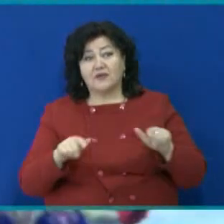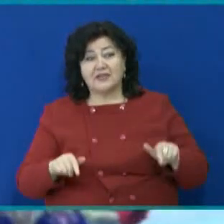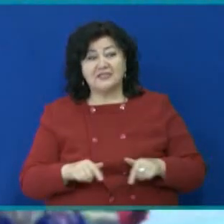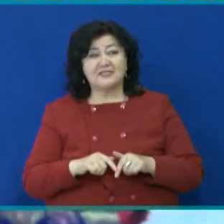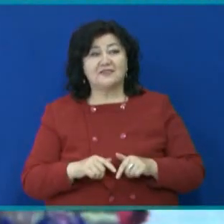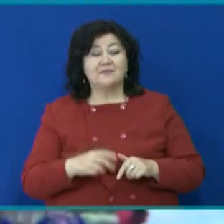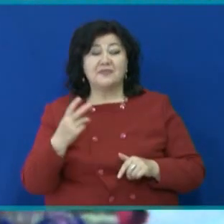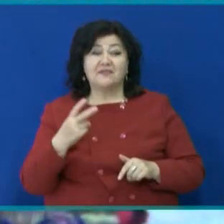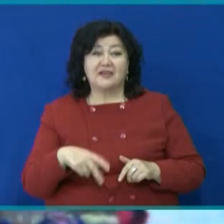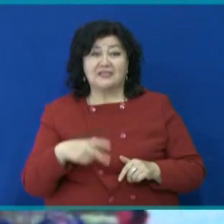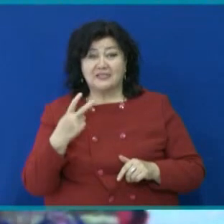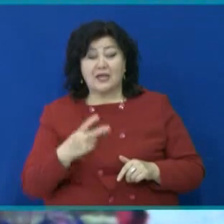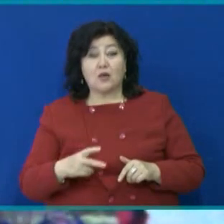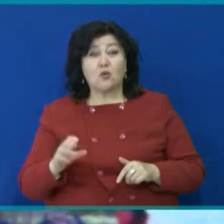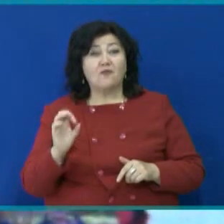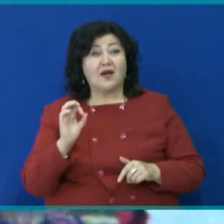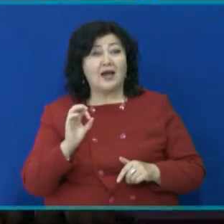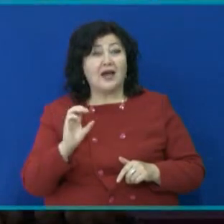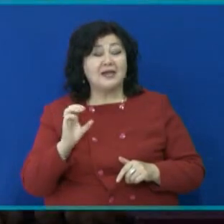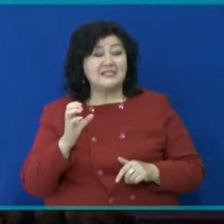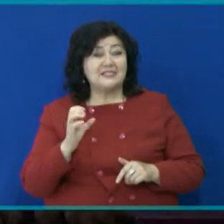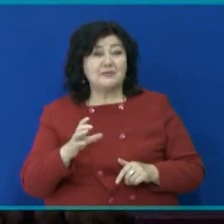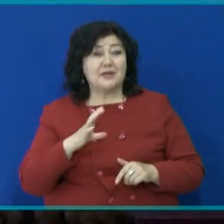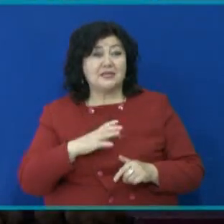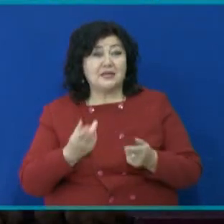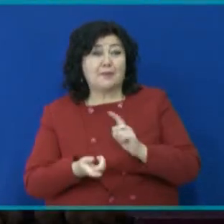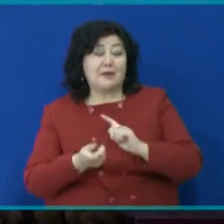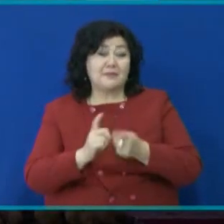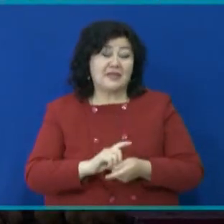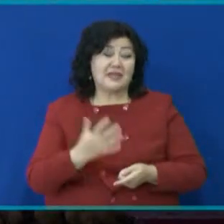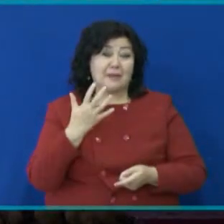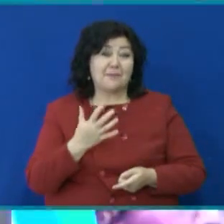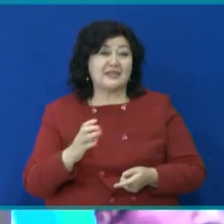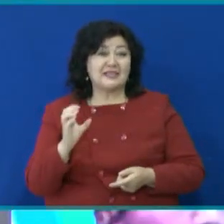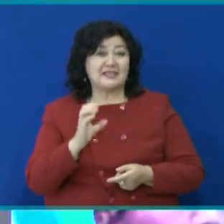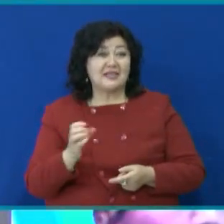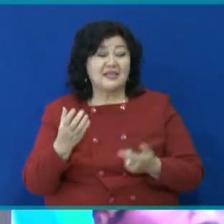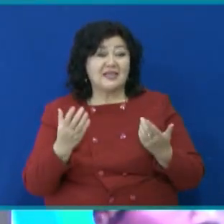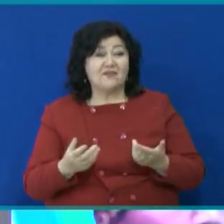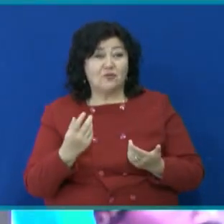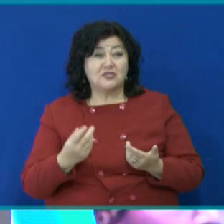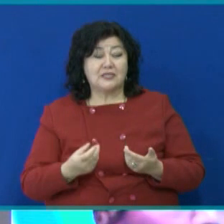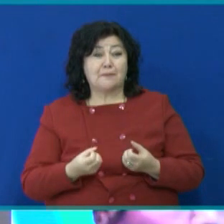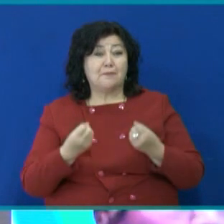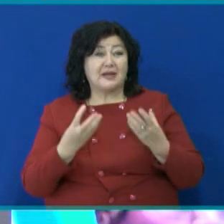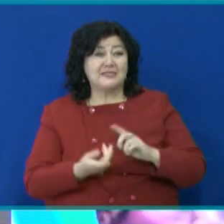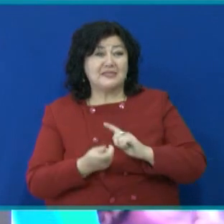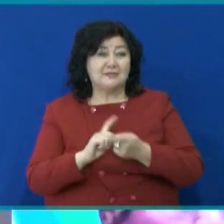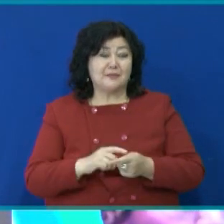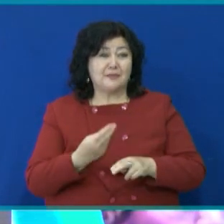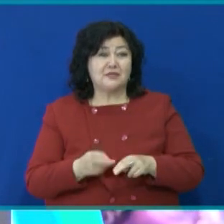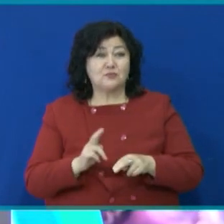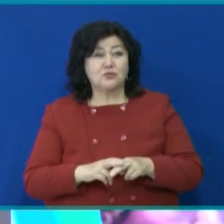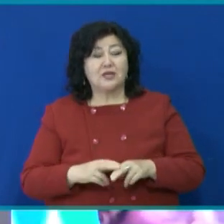күні 22 қыркүйекте аталатын 2017 жылы мереке 5 қыркүйекке ауыстырылған. Бұл да бекер емес, атаулы датаның өзгеру себебі